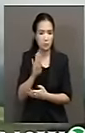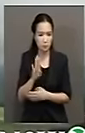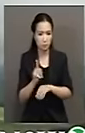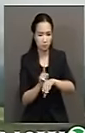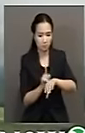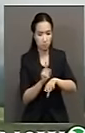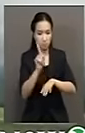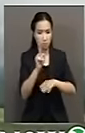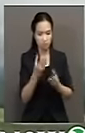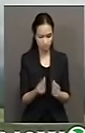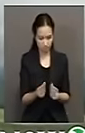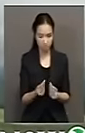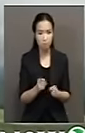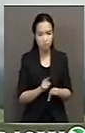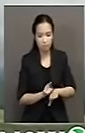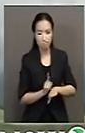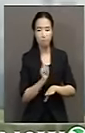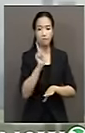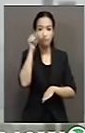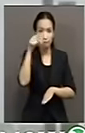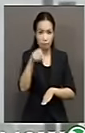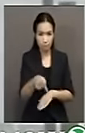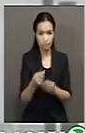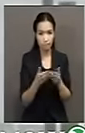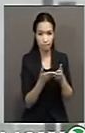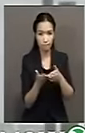วุธยิงจากพื้นดินสู่เรือดังกล่าวมีพิสัย